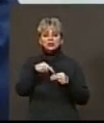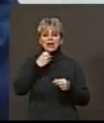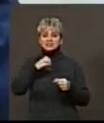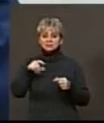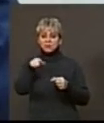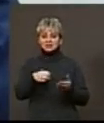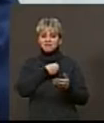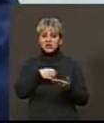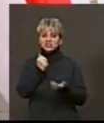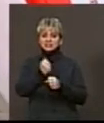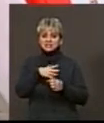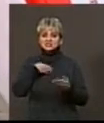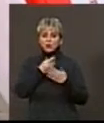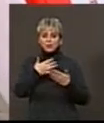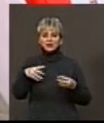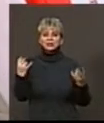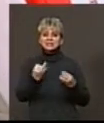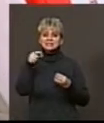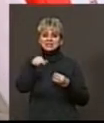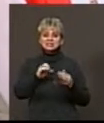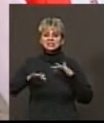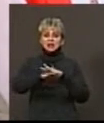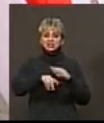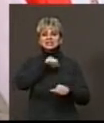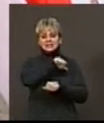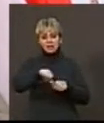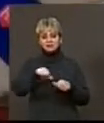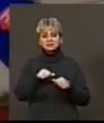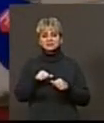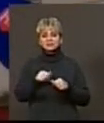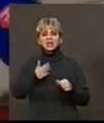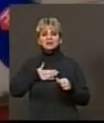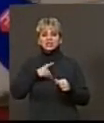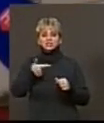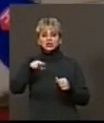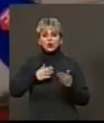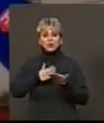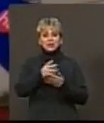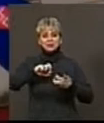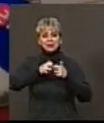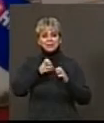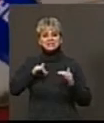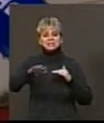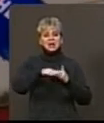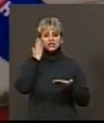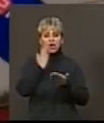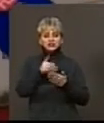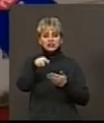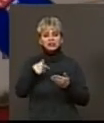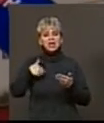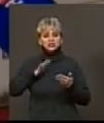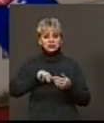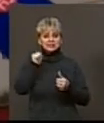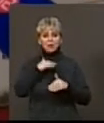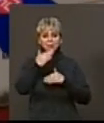считают эксперты. Важно сделать свою продукцию интересной в стране и за границей. Наши геополитические проблемы в стране, они, я надеюсь, в